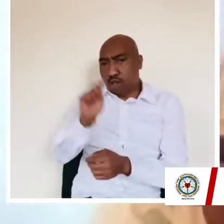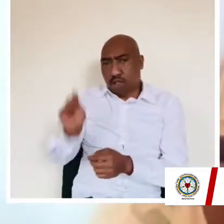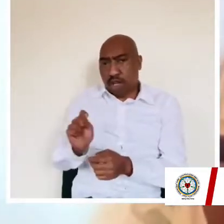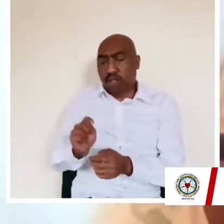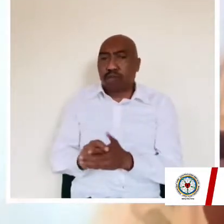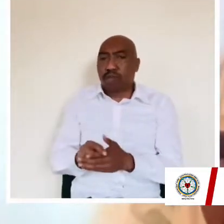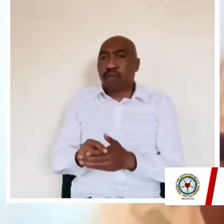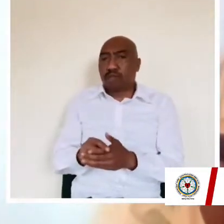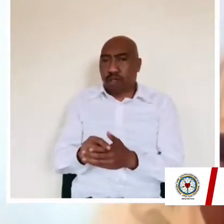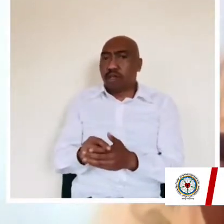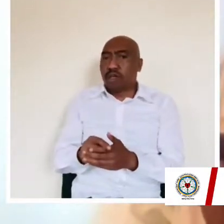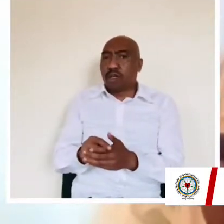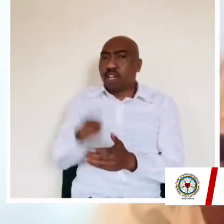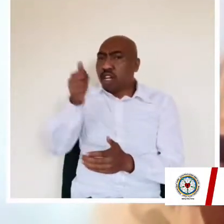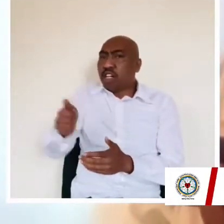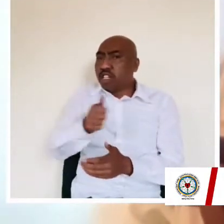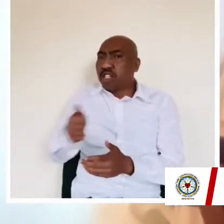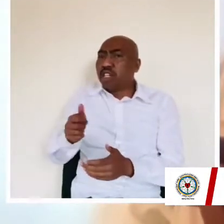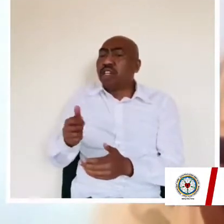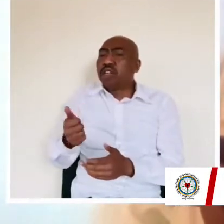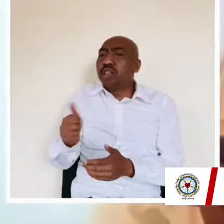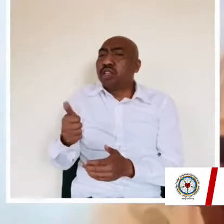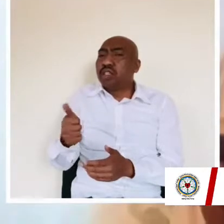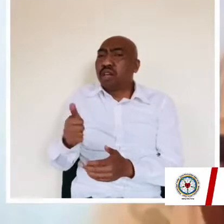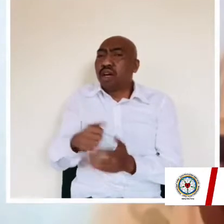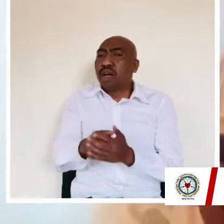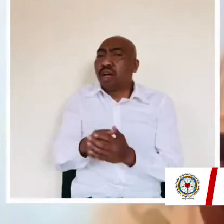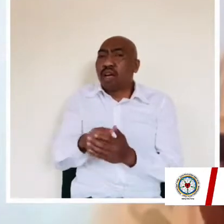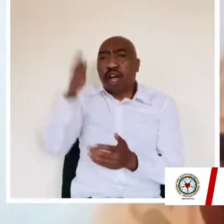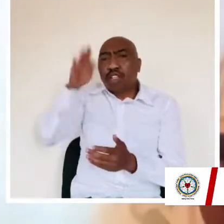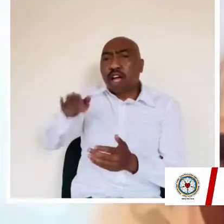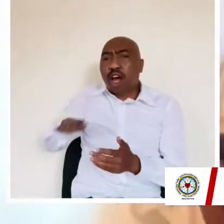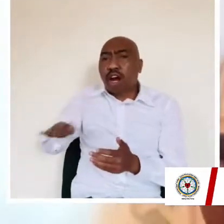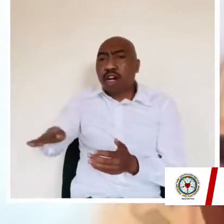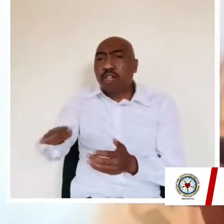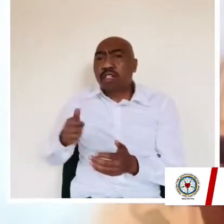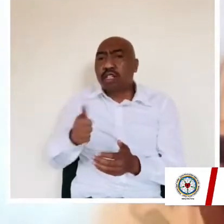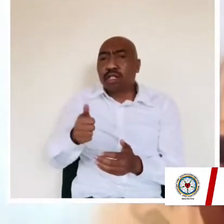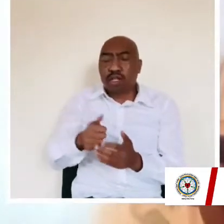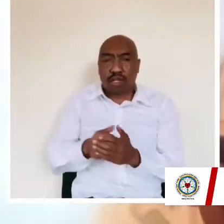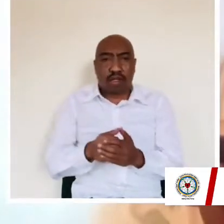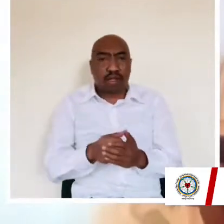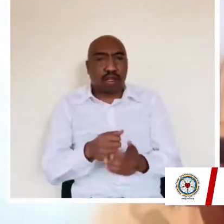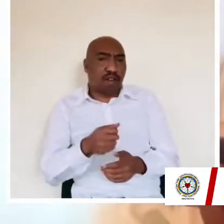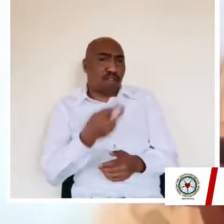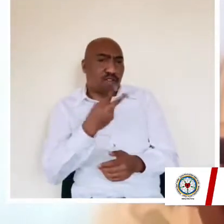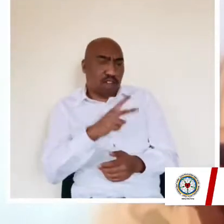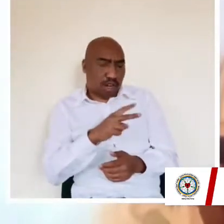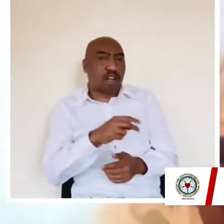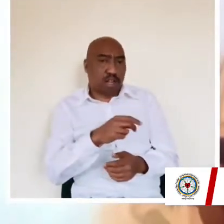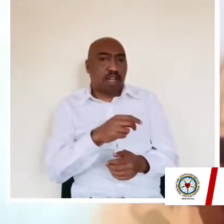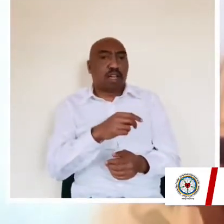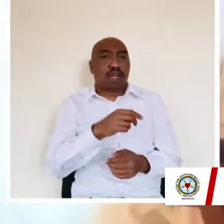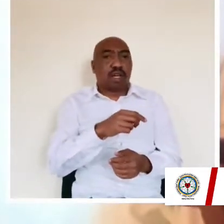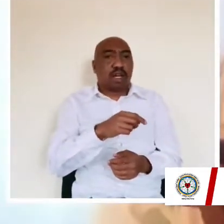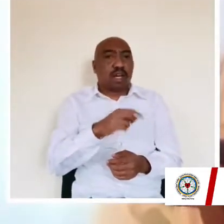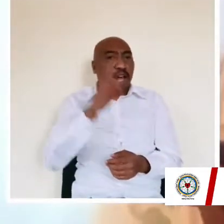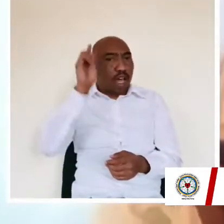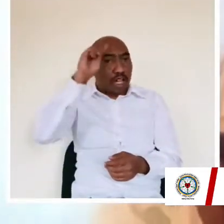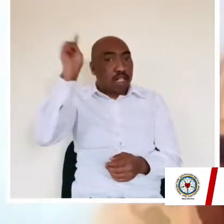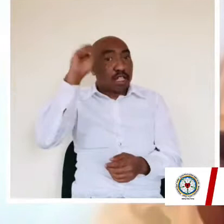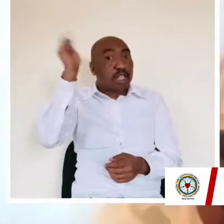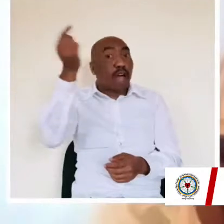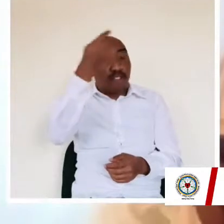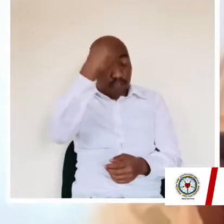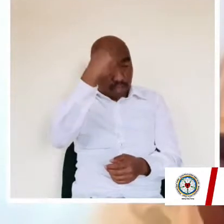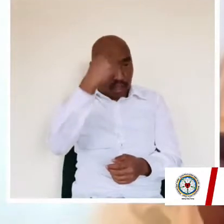Messie? De qui est-il le descendant ?» « Il est le descendant de David, lui répondirent-ils. Jésus leur dit, «